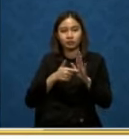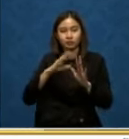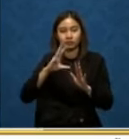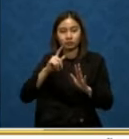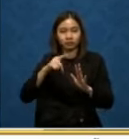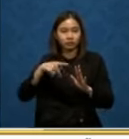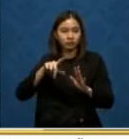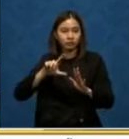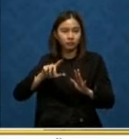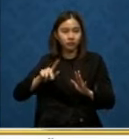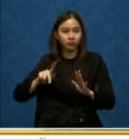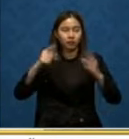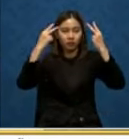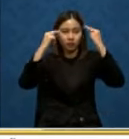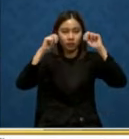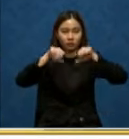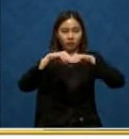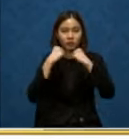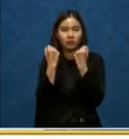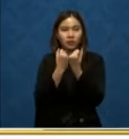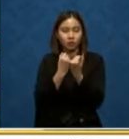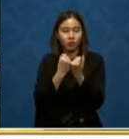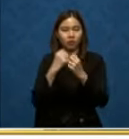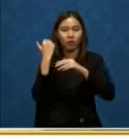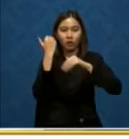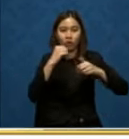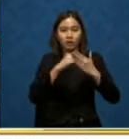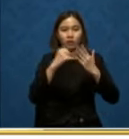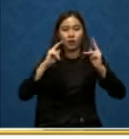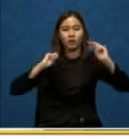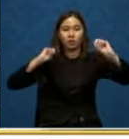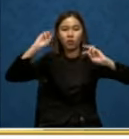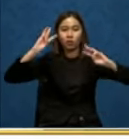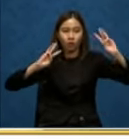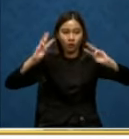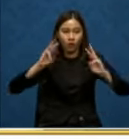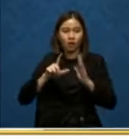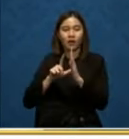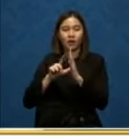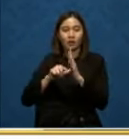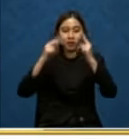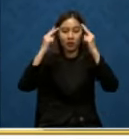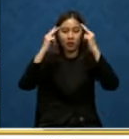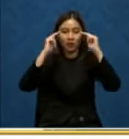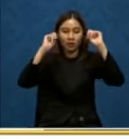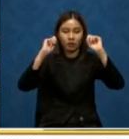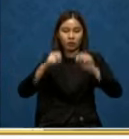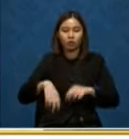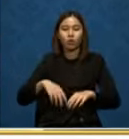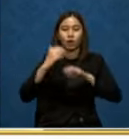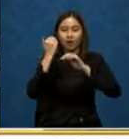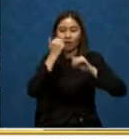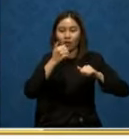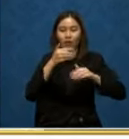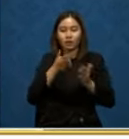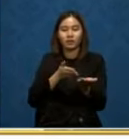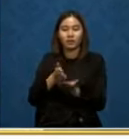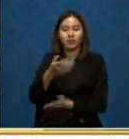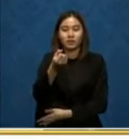สมาคมชาวไร่อ้อยเขต 11จังหวัดนครสวรรค์ในอำนวยกลิ่นสอนเลขานุการนายกสมาคมชาวไร่อ้อยเขต 11